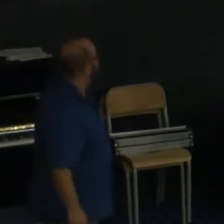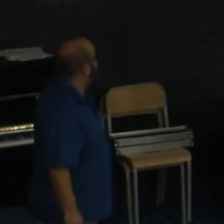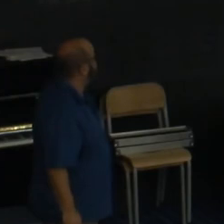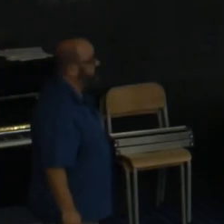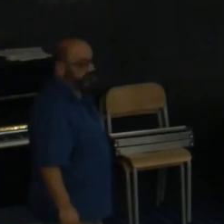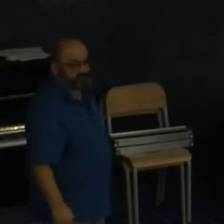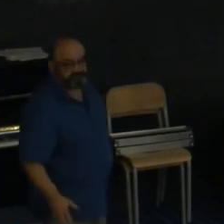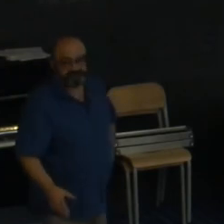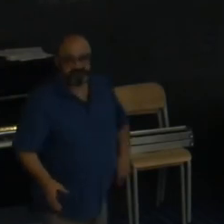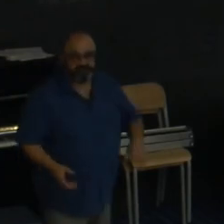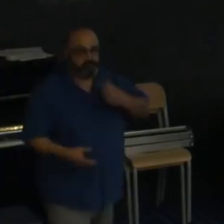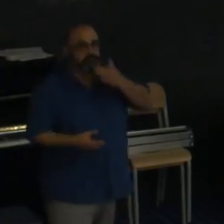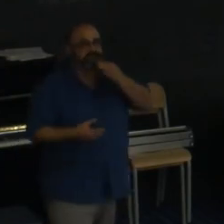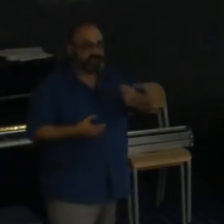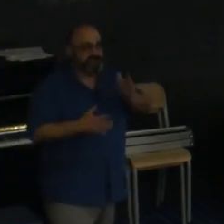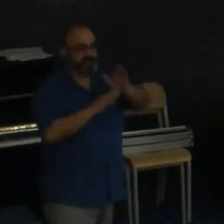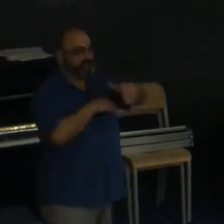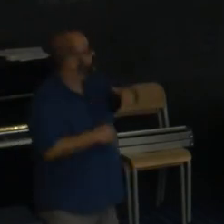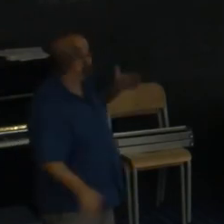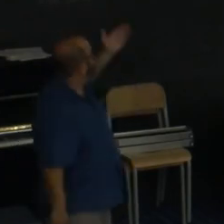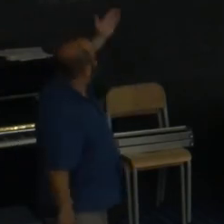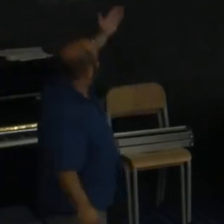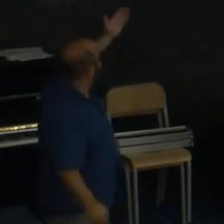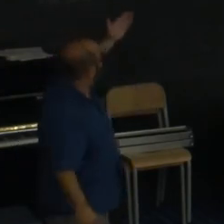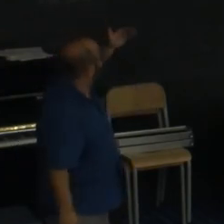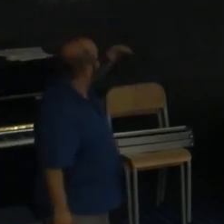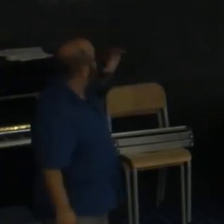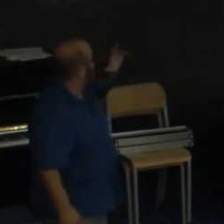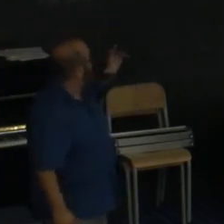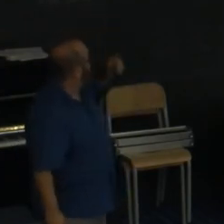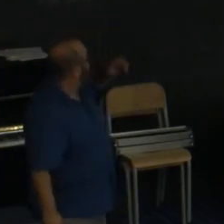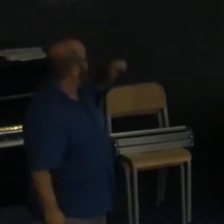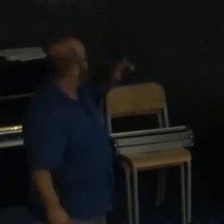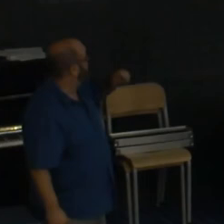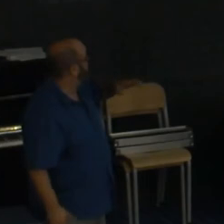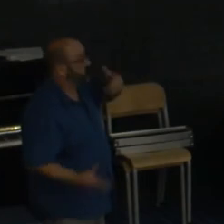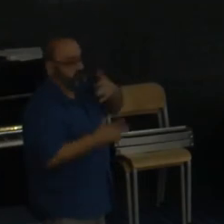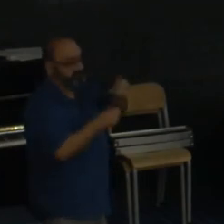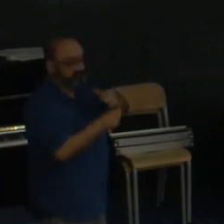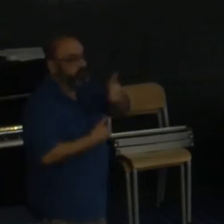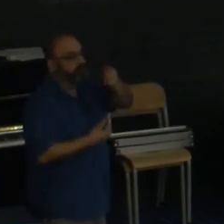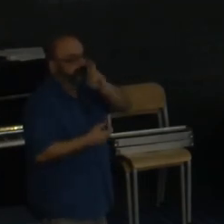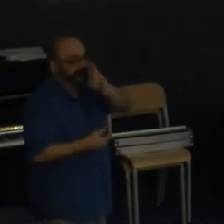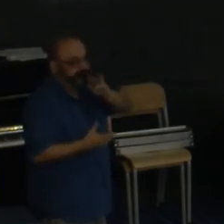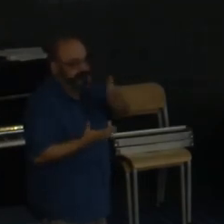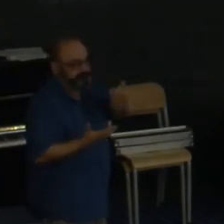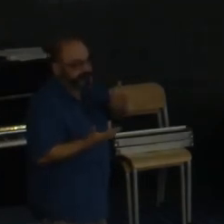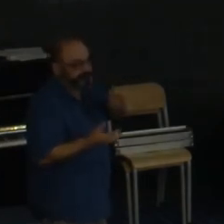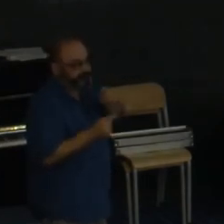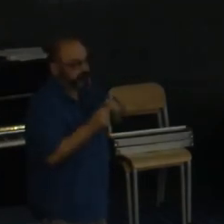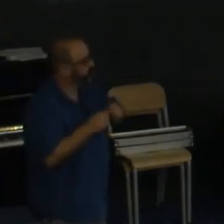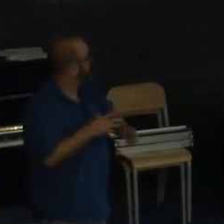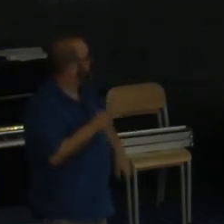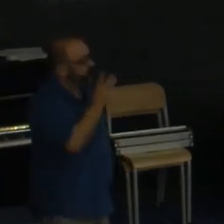Donc, comme je disais, on a un fichier PDBRC, il n'y a pas de souci, on peut le configurer comme on veut. Alors, il y a un truc, je disais que c'était